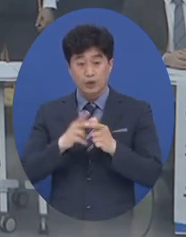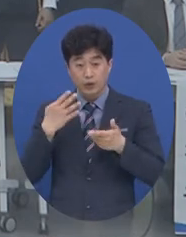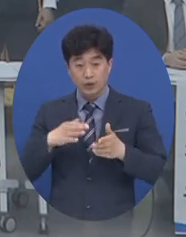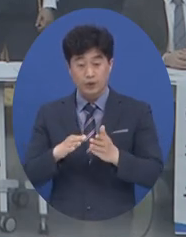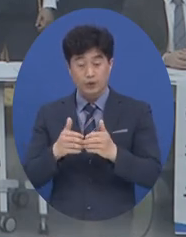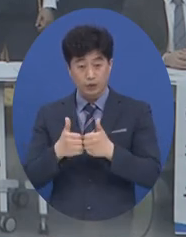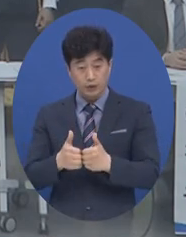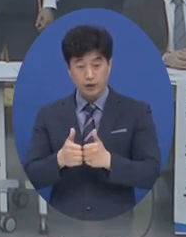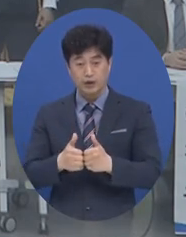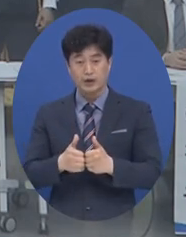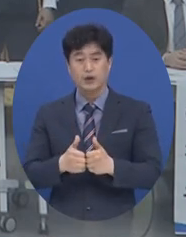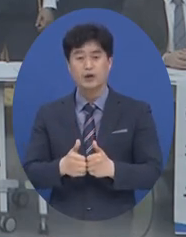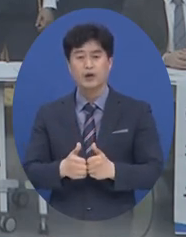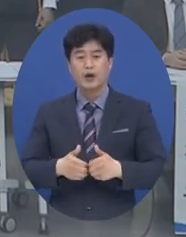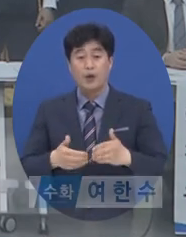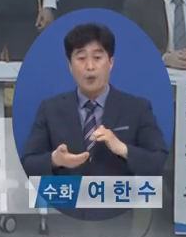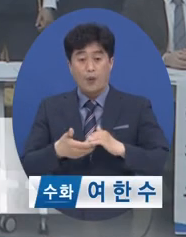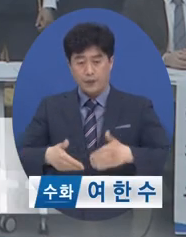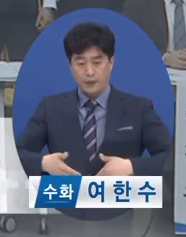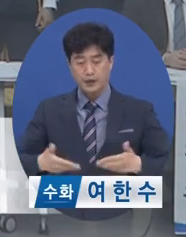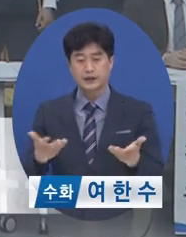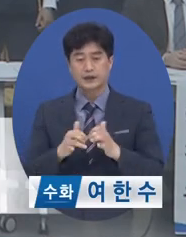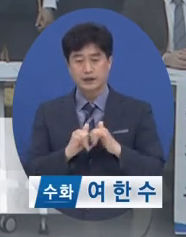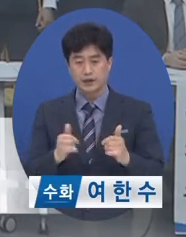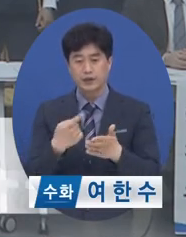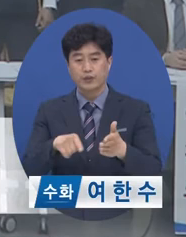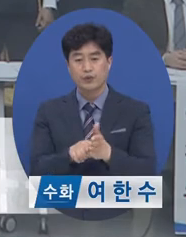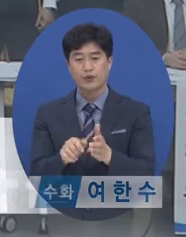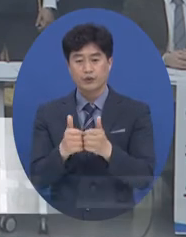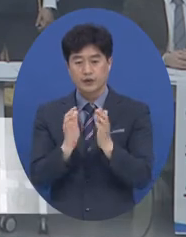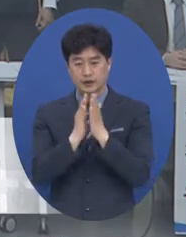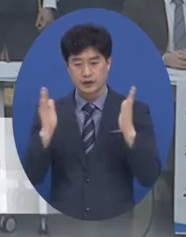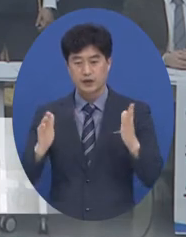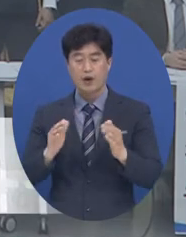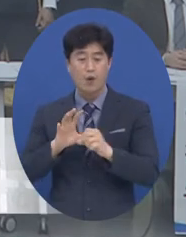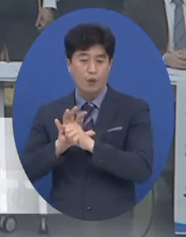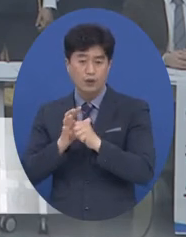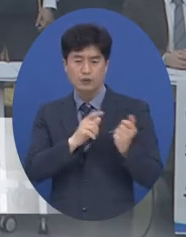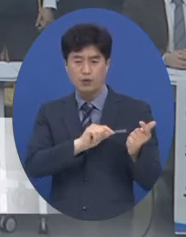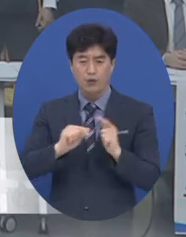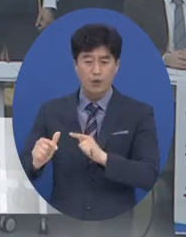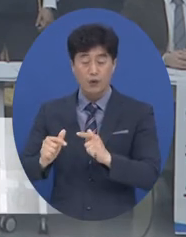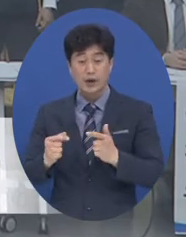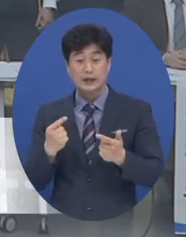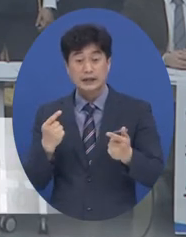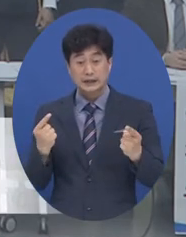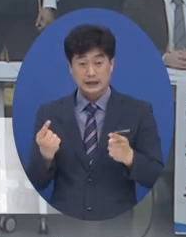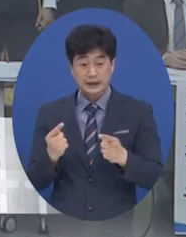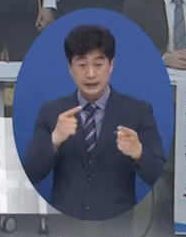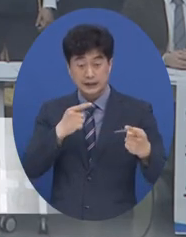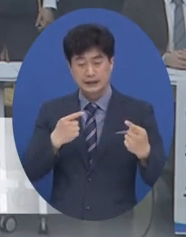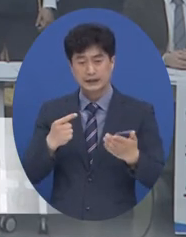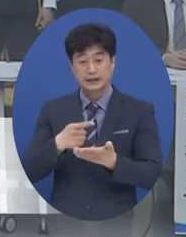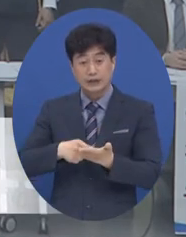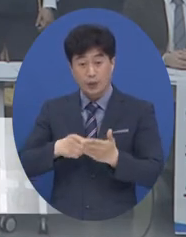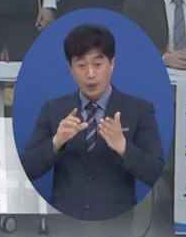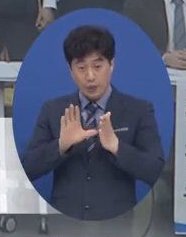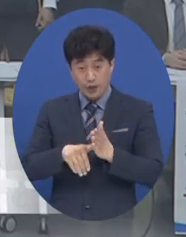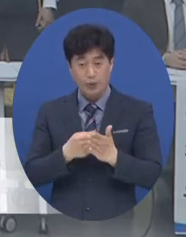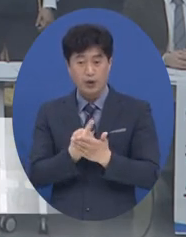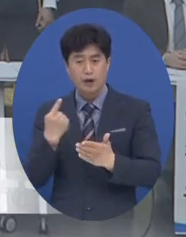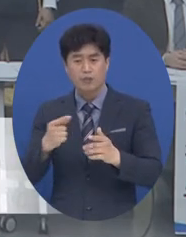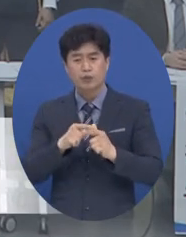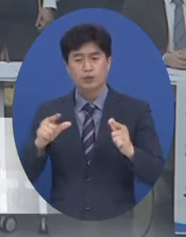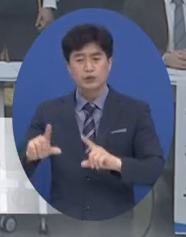경기도와 경기도의회가 필수노동자를 위한 정책 토론회를 열었습니다. 코로나19 등 재난 때뿐 아니라 일상 속에서도